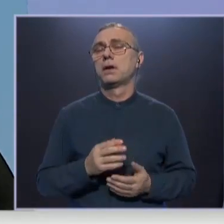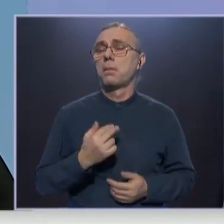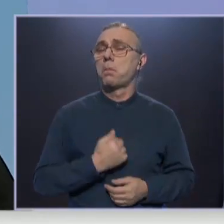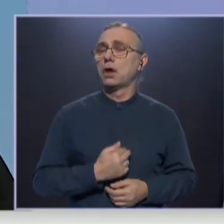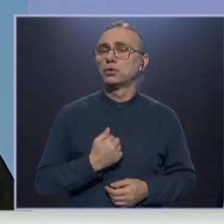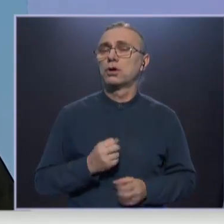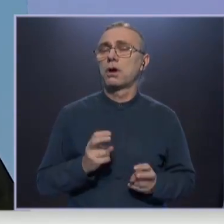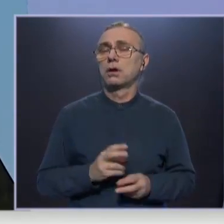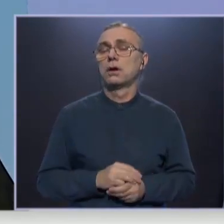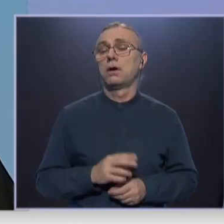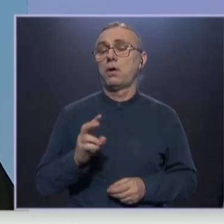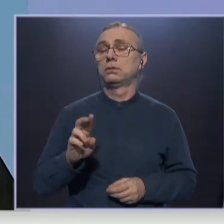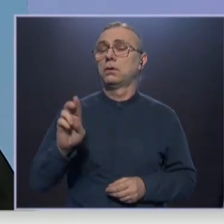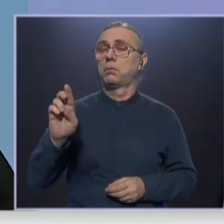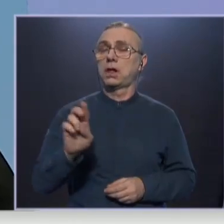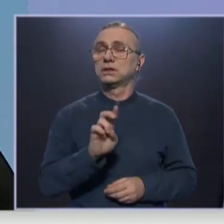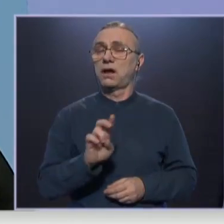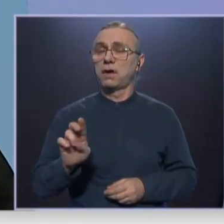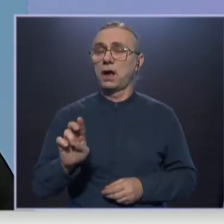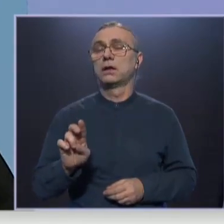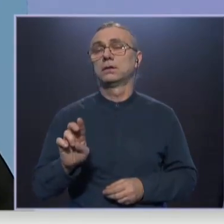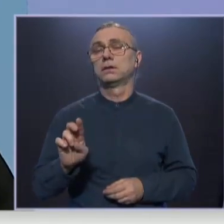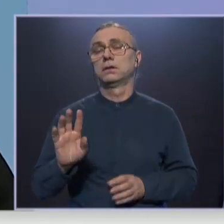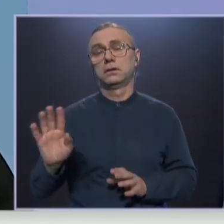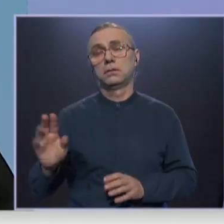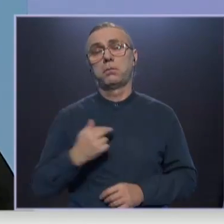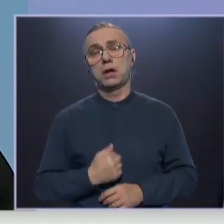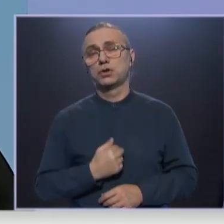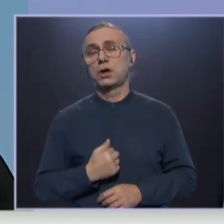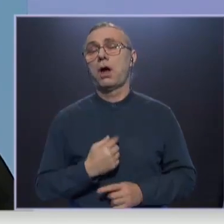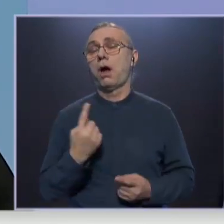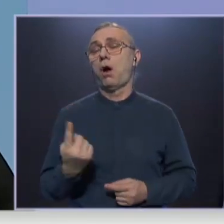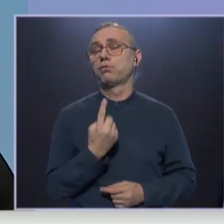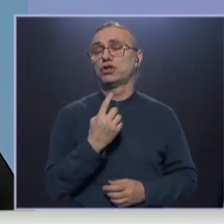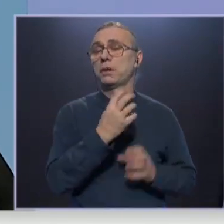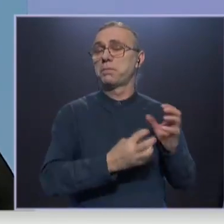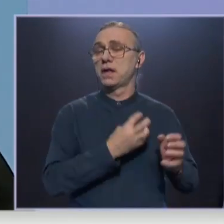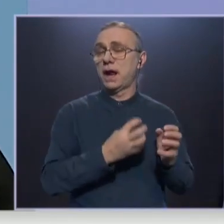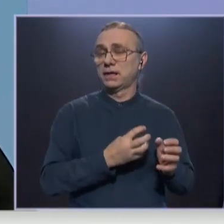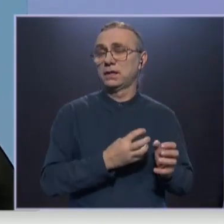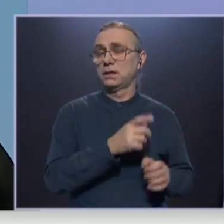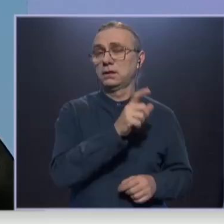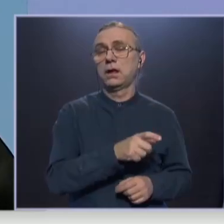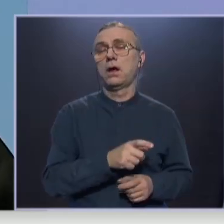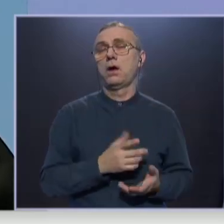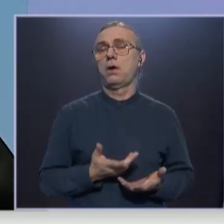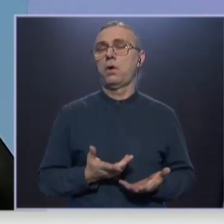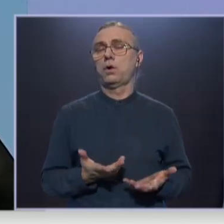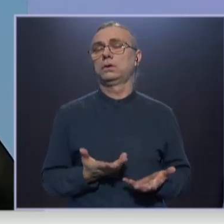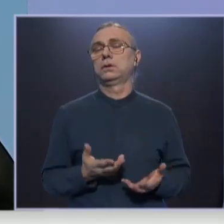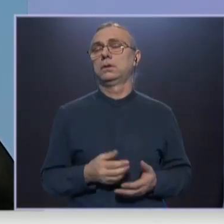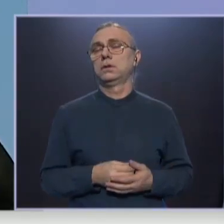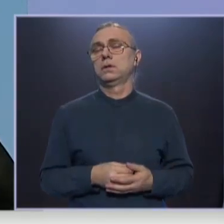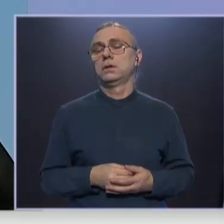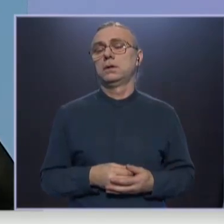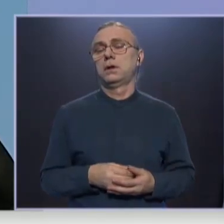и благословляет. А все-таки обычный мирянин, он поскольку не дерзает так руки складывать, хотя даже если сложит как батюшка,